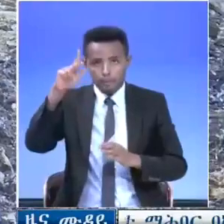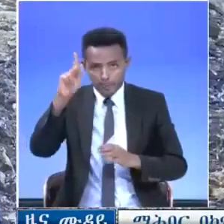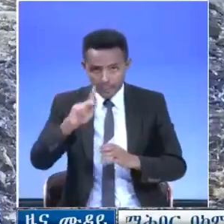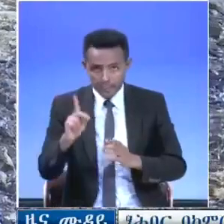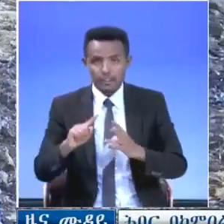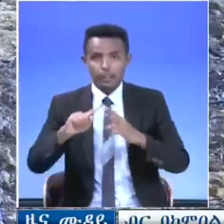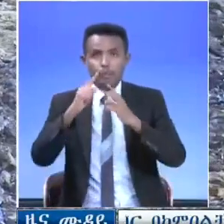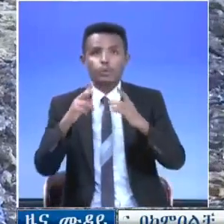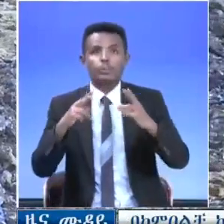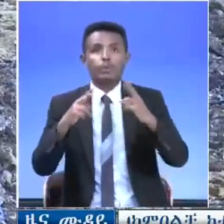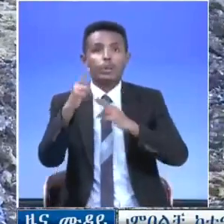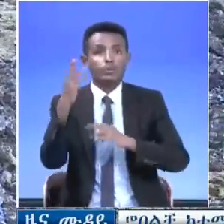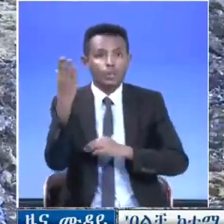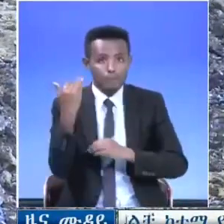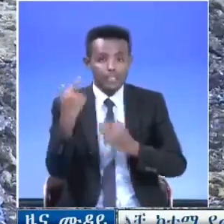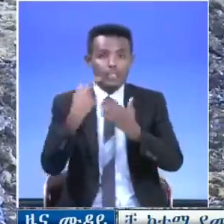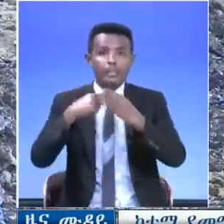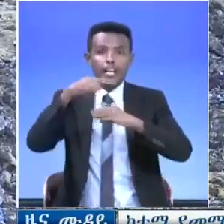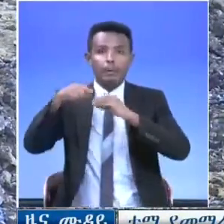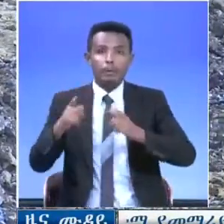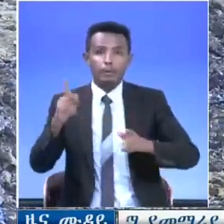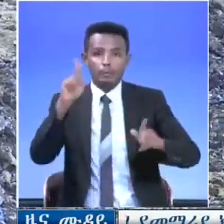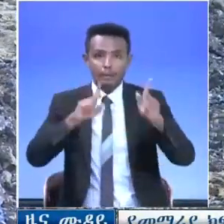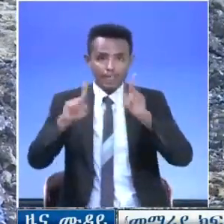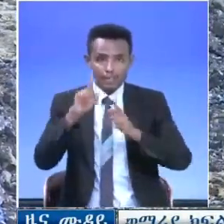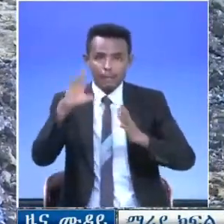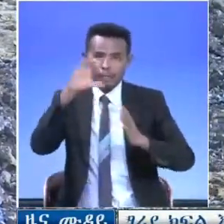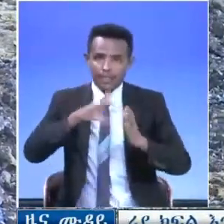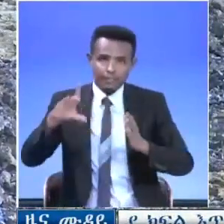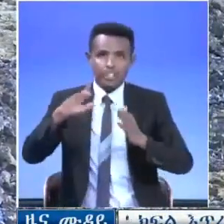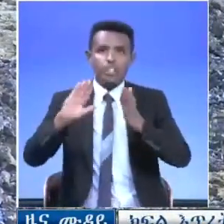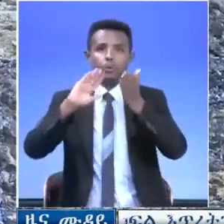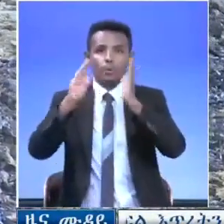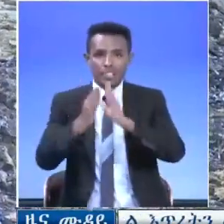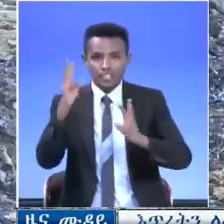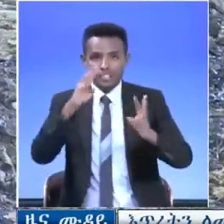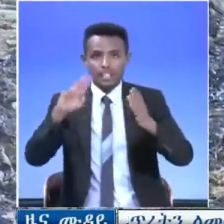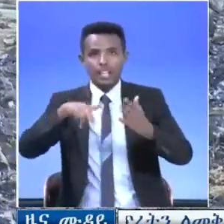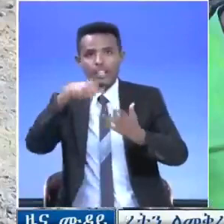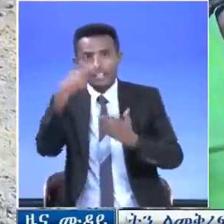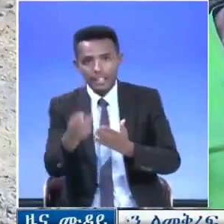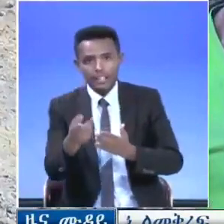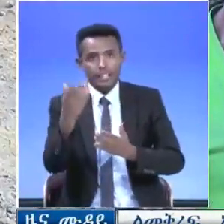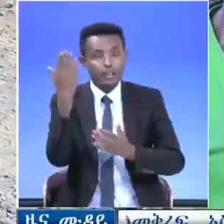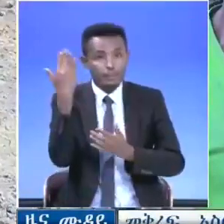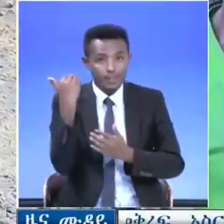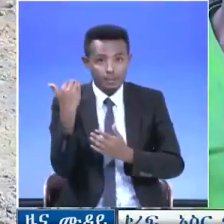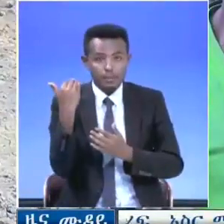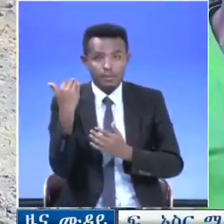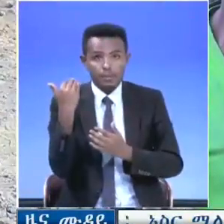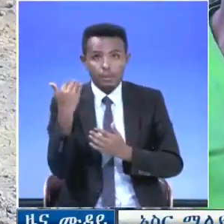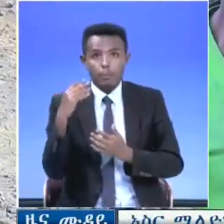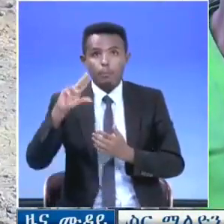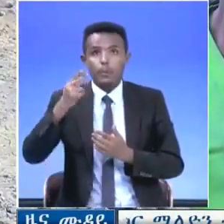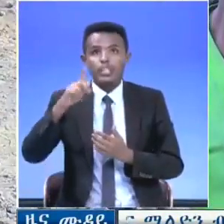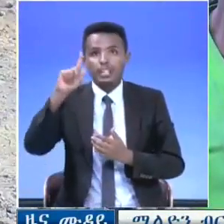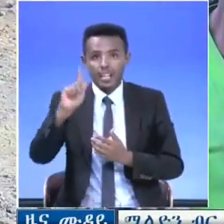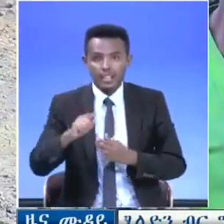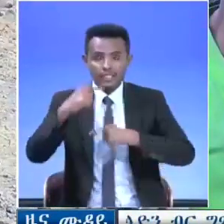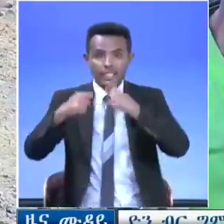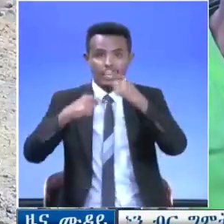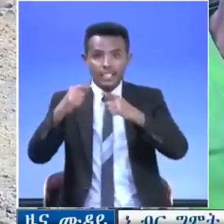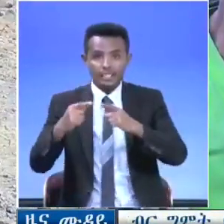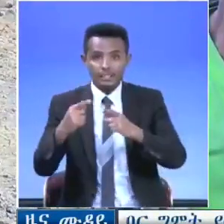ነበር። ይህም የአካባቢውን ማህበረሰብ በከፍተኛ ሁኔታ ችግር ላይ የጣለ ነበር። ሰርኮ ቡግና ሳይድ